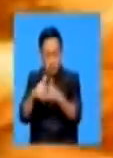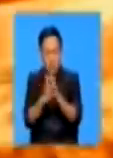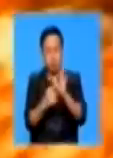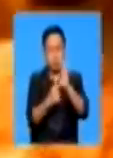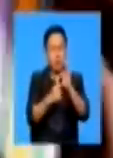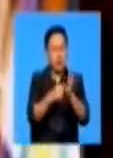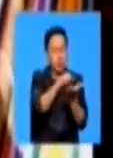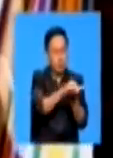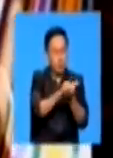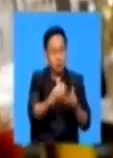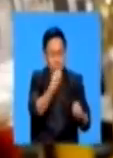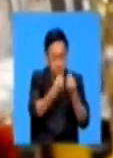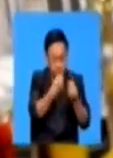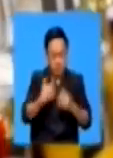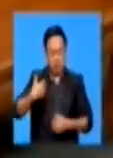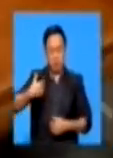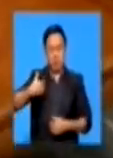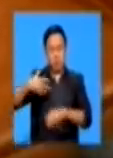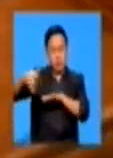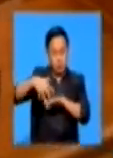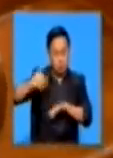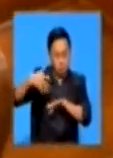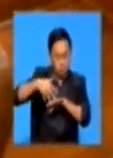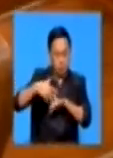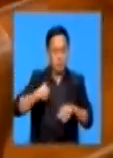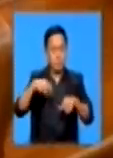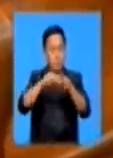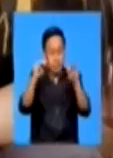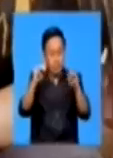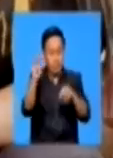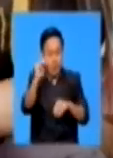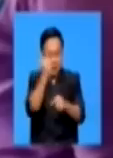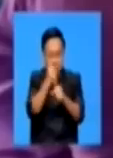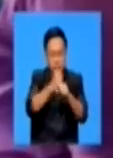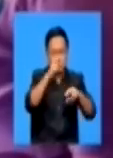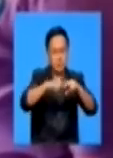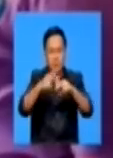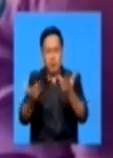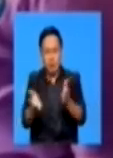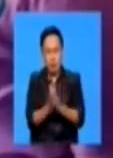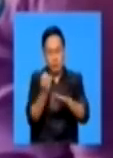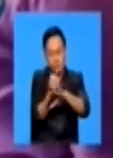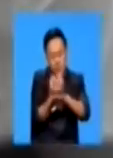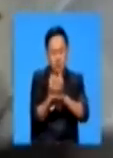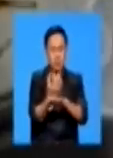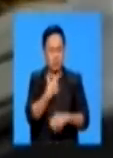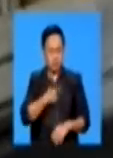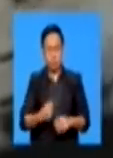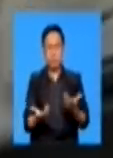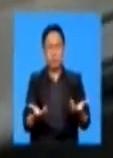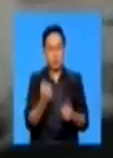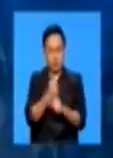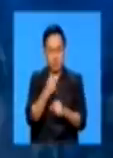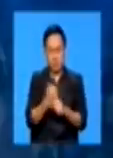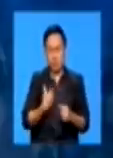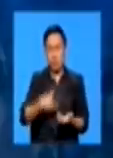และเครื่องดื่มสิ่งทอและแฟชั่นเฟอร์นิเจอร์และผลิตภัณฑ์จากไม้หัตถกรรมอัญมณีและเครื่องประดับเป็นต้นและมีการ